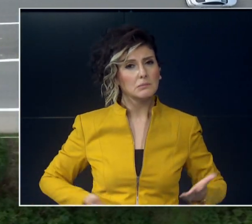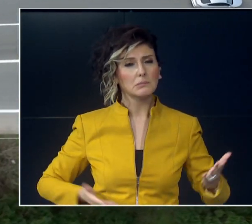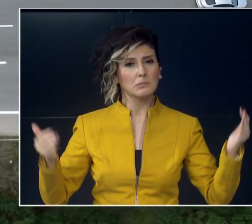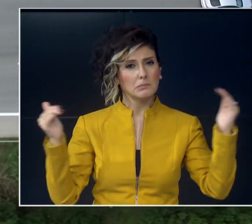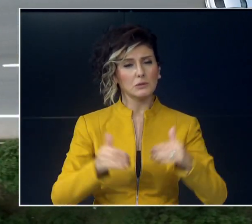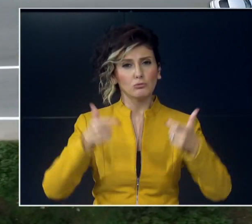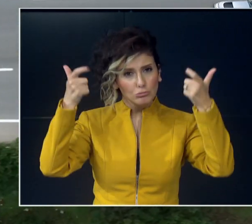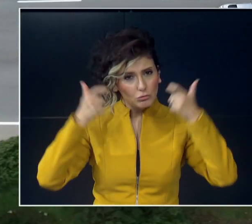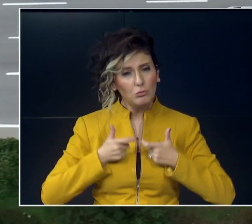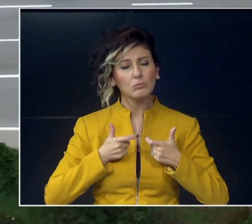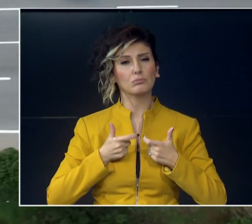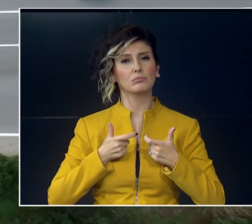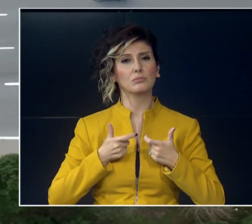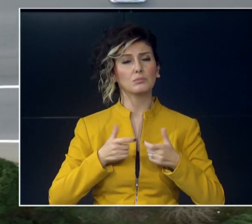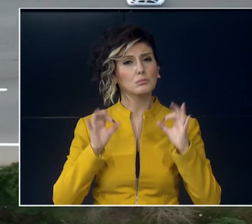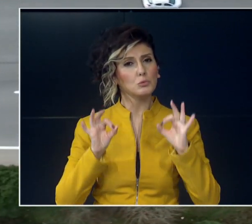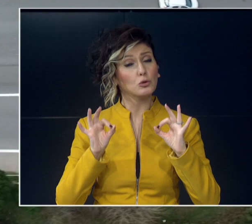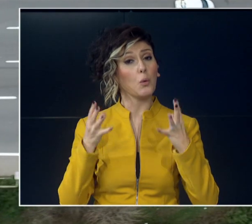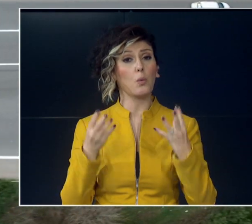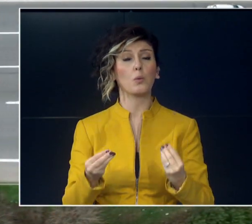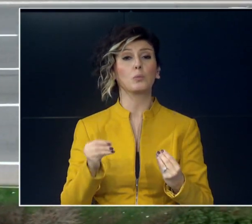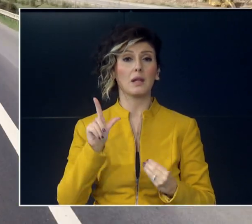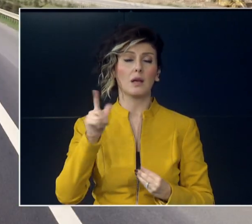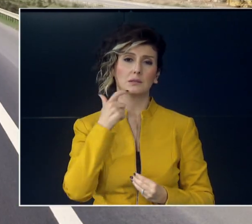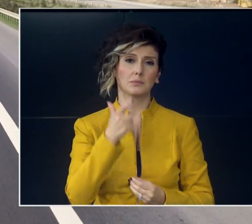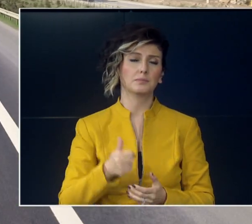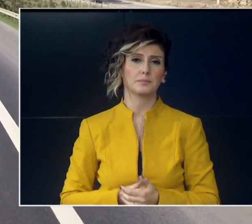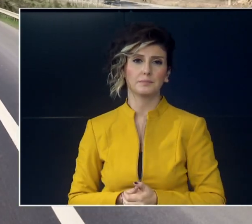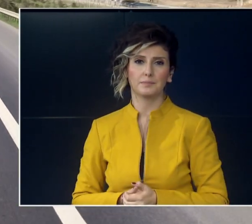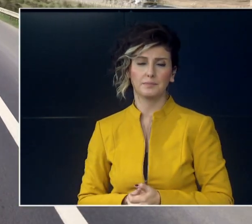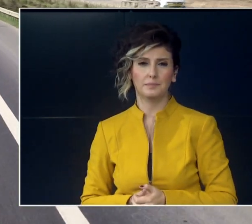büyük sorumluluklar mutlaka alacaklar.